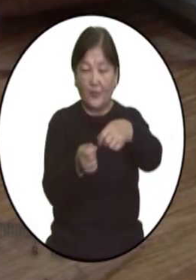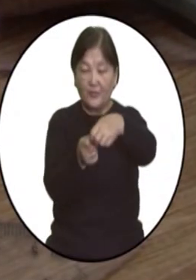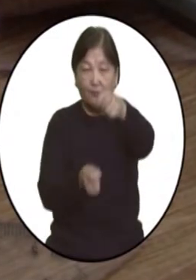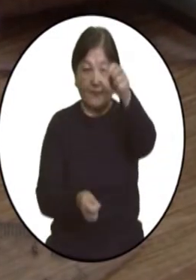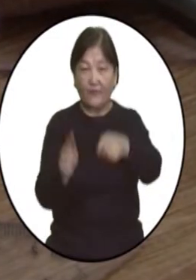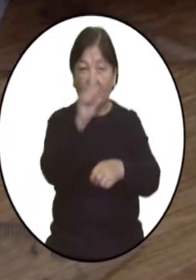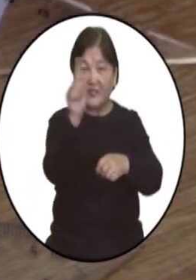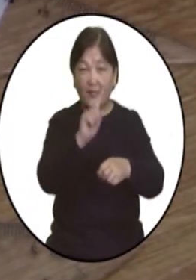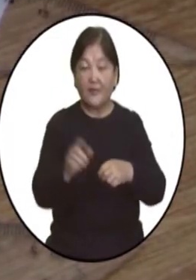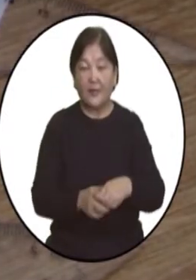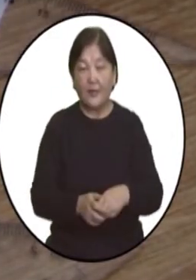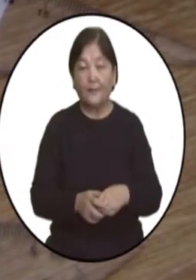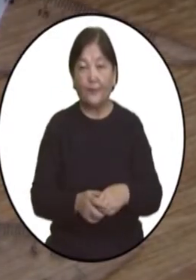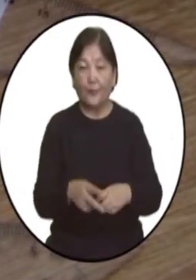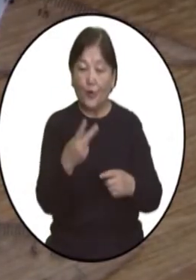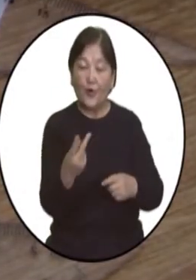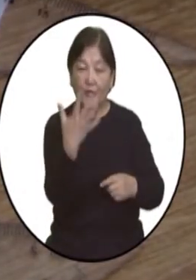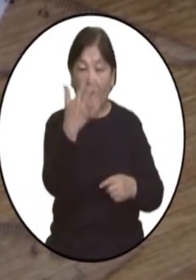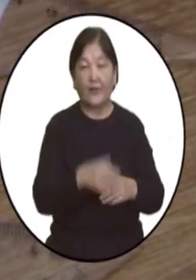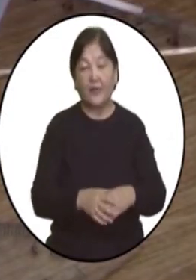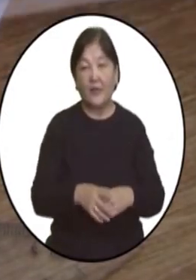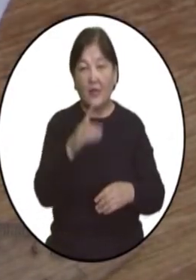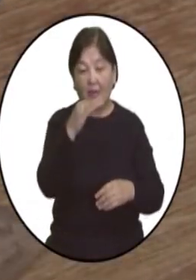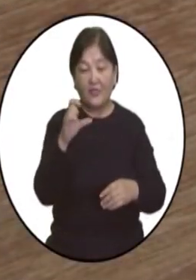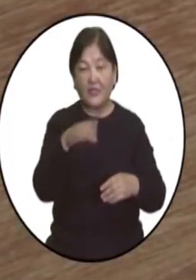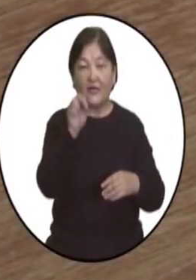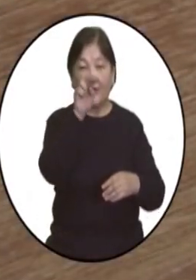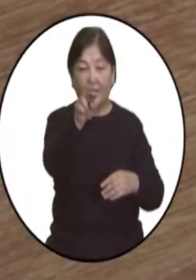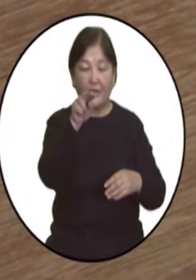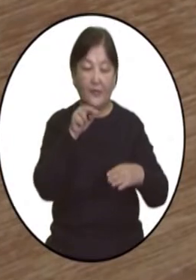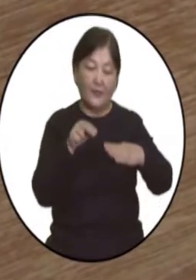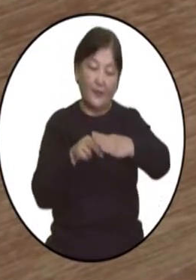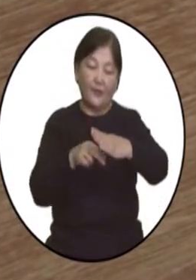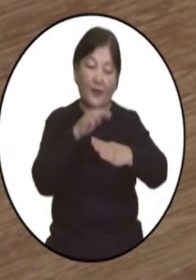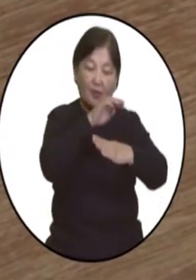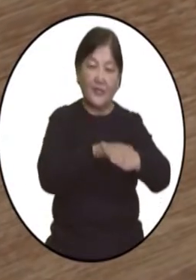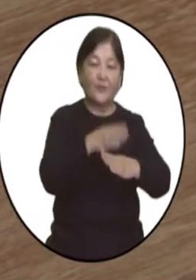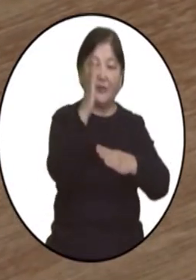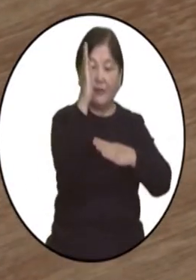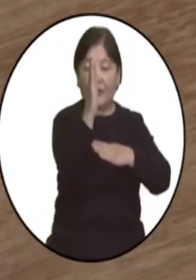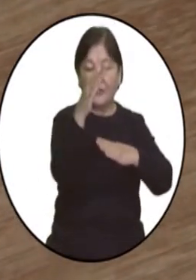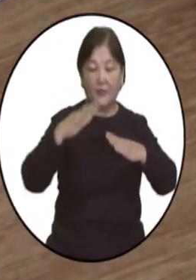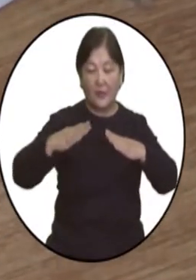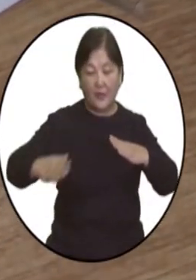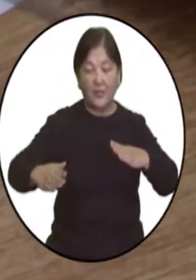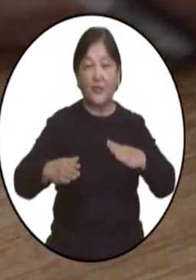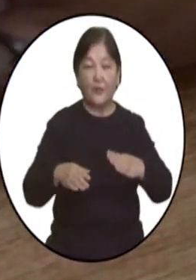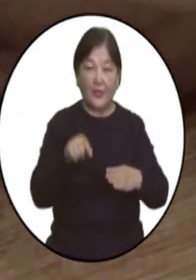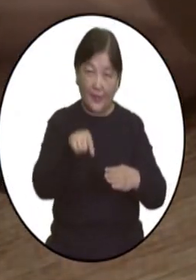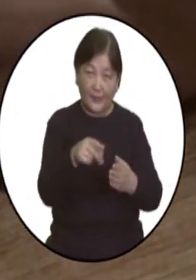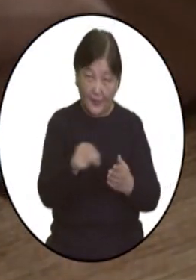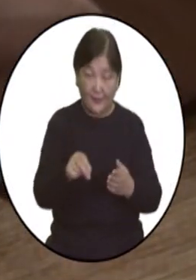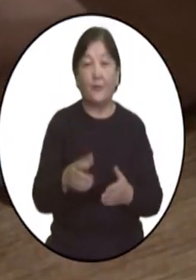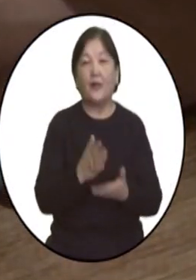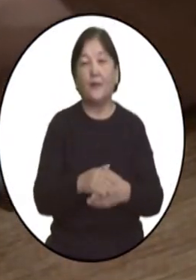болох 25 гэсэн хэмжээг тус тус дэвсгэрт дээрээ эхлээд тэмдэглэсэн байна. Үүний